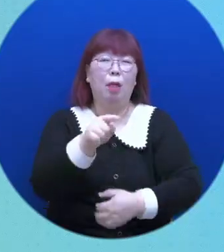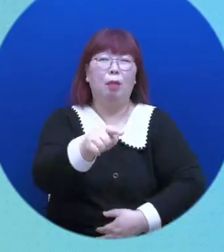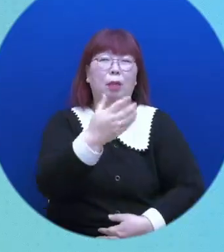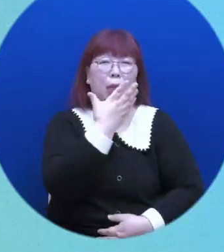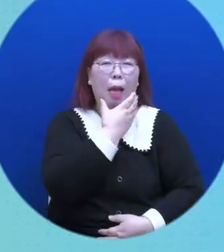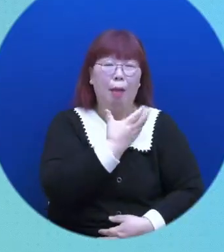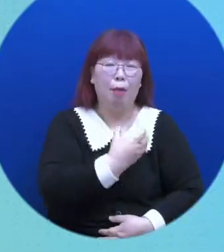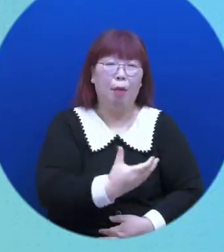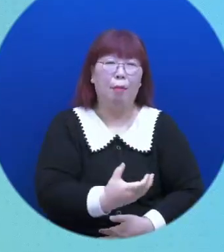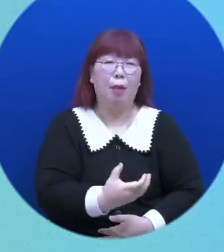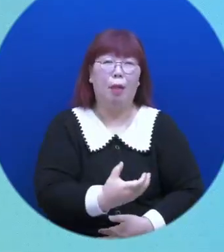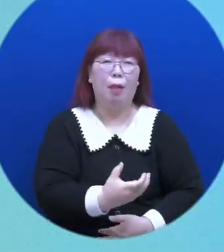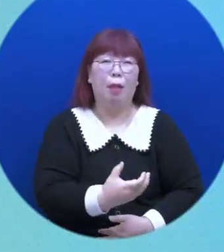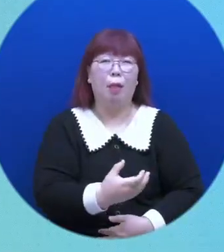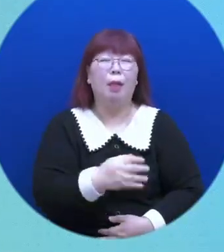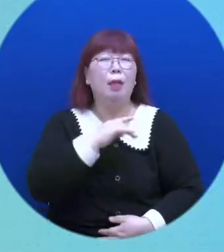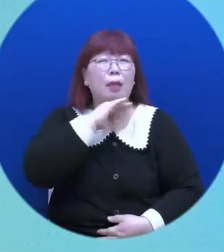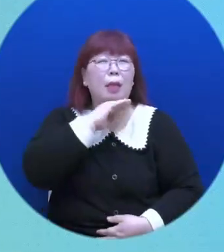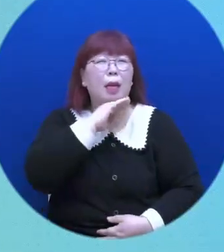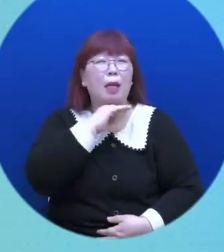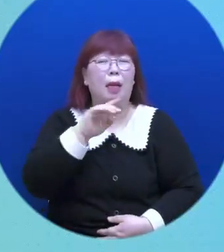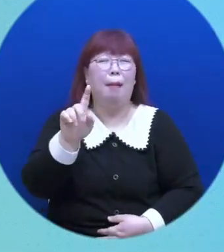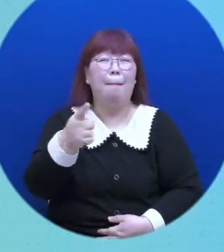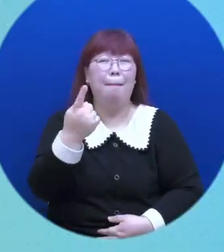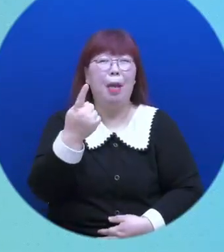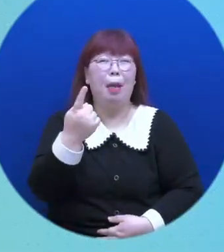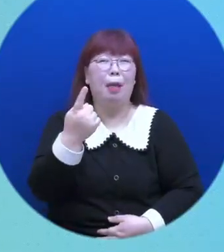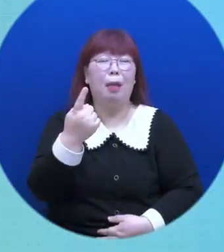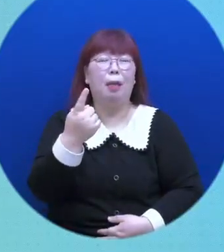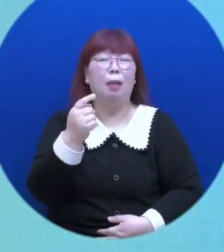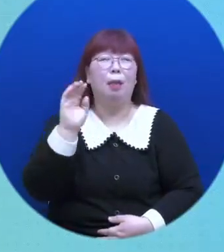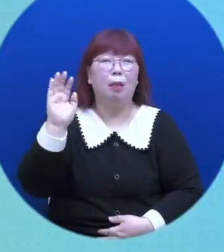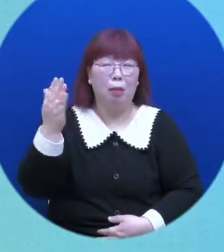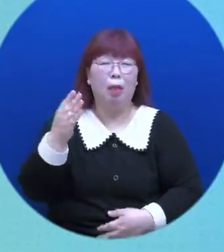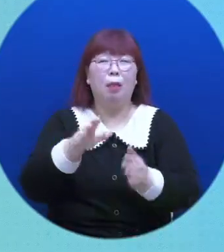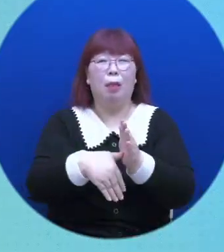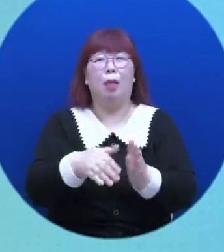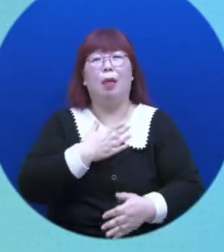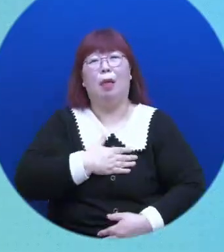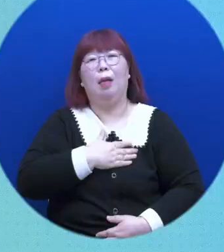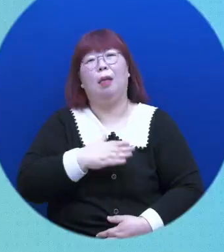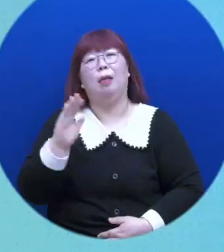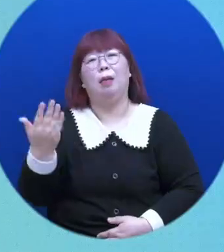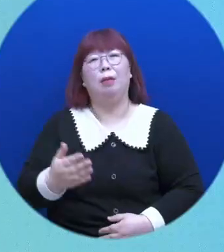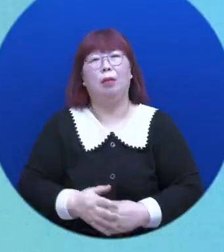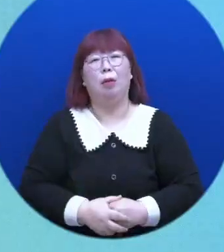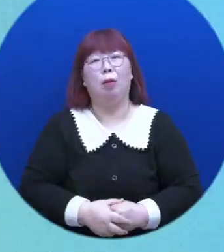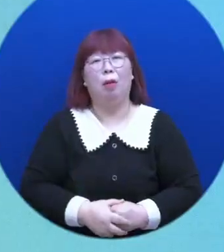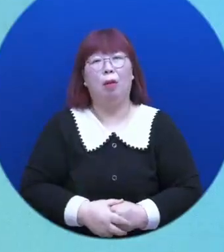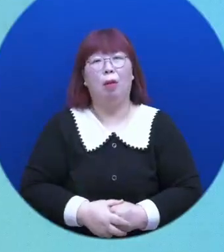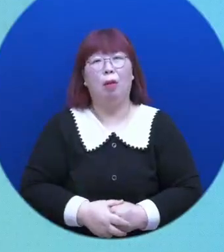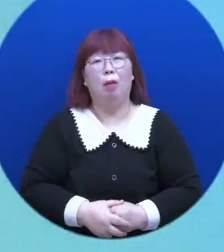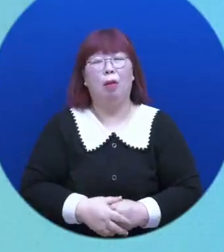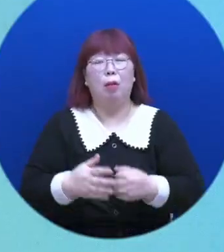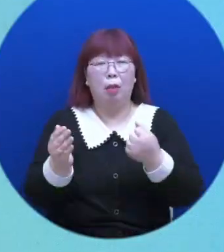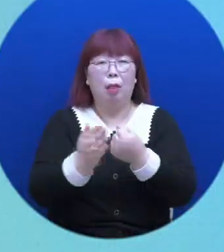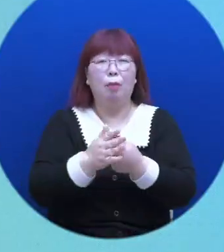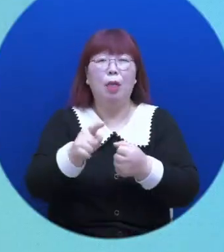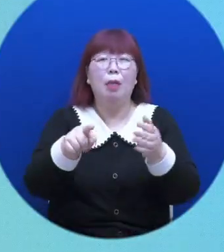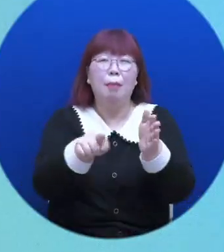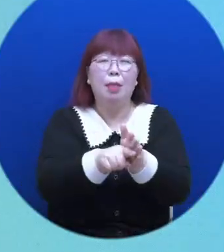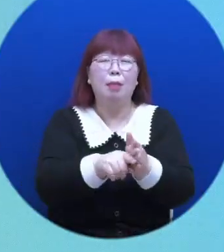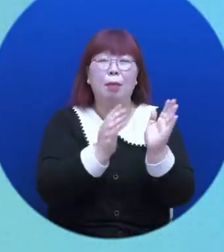아브라함이 100세나 되도록 그 이후에 알았다는 거잖아요. 그리하여 이 믿음이 준비되어